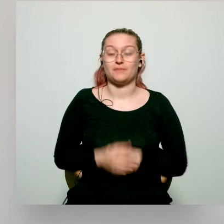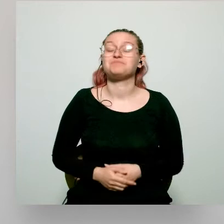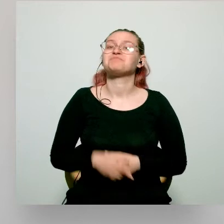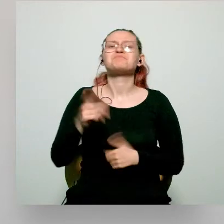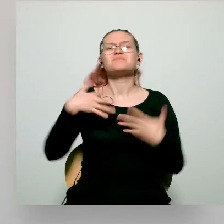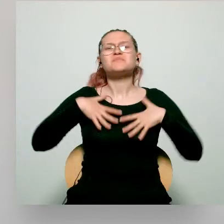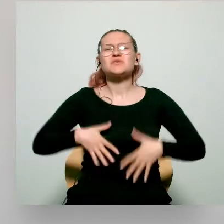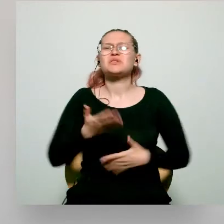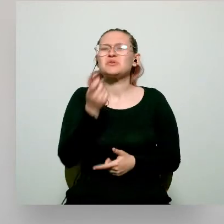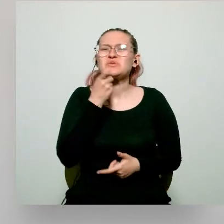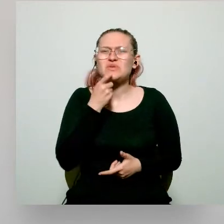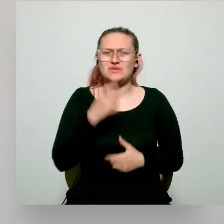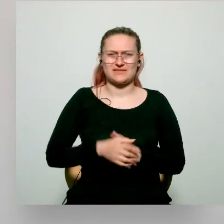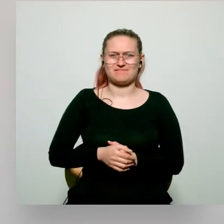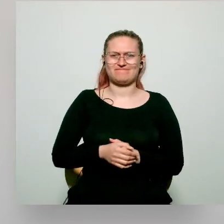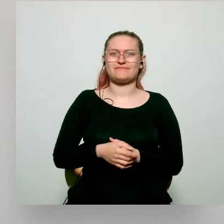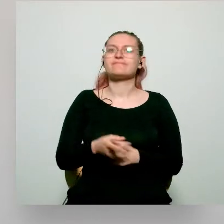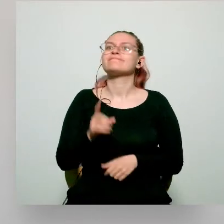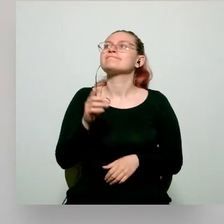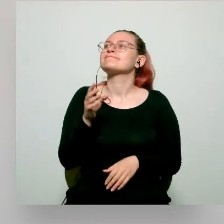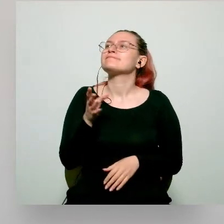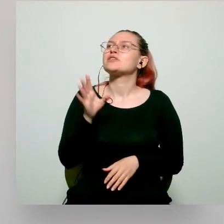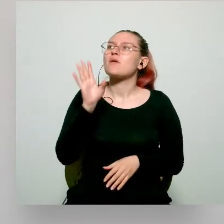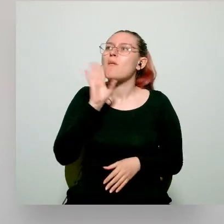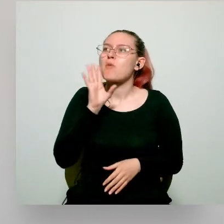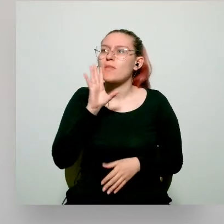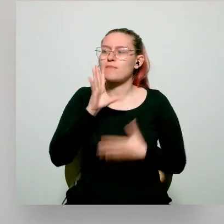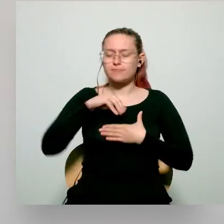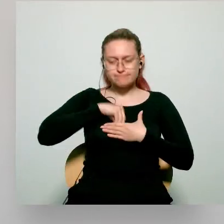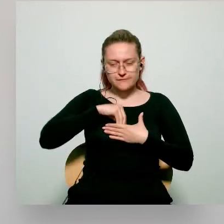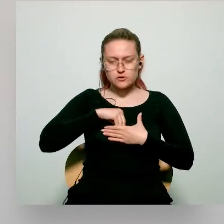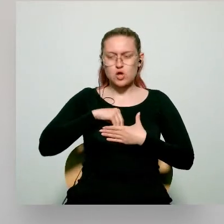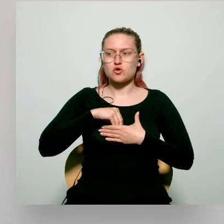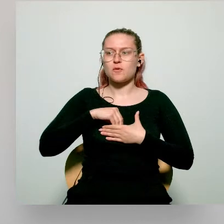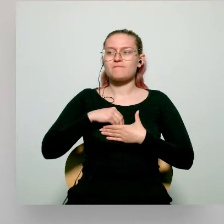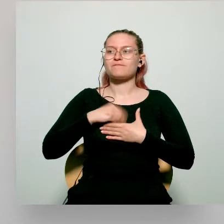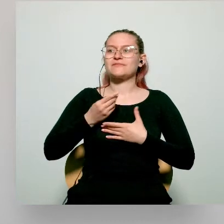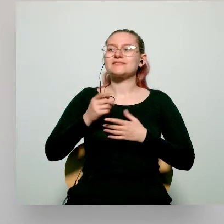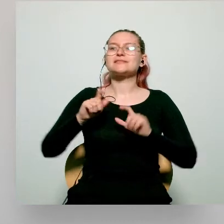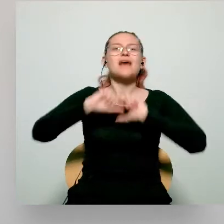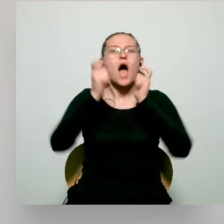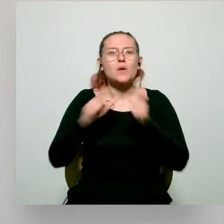ciągle się kształtuje, cały czas jest żywa, zmienna i trudno ją uchwycić.